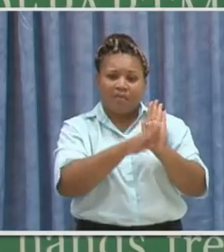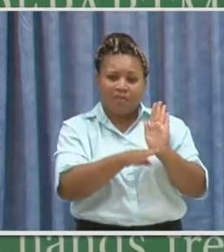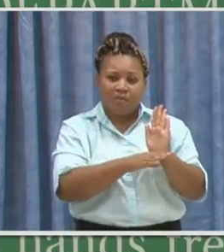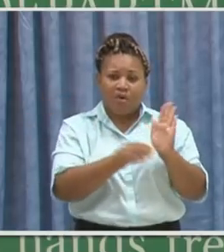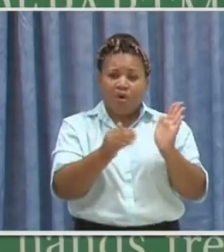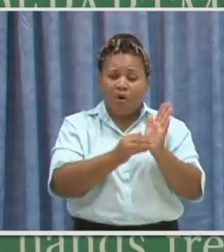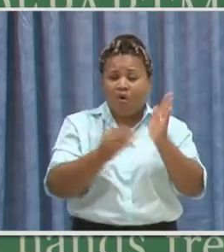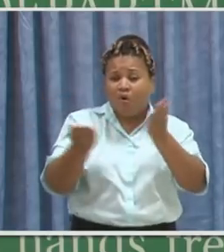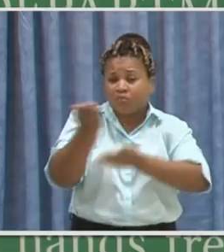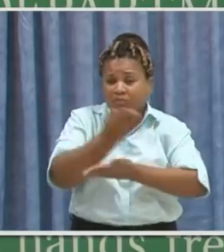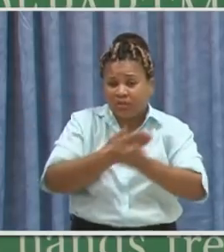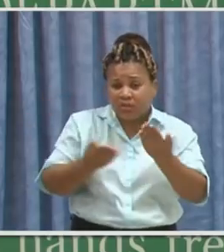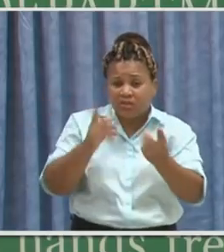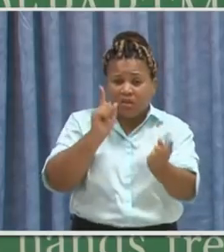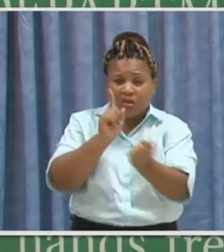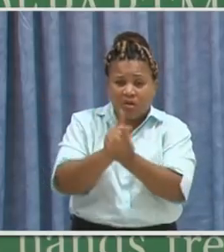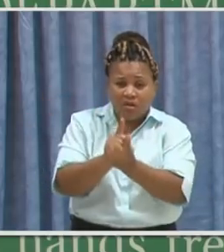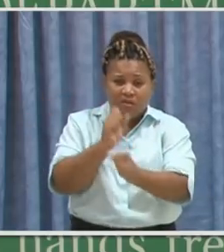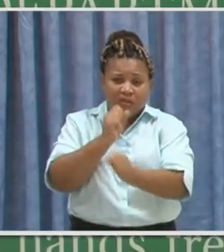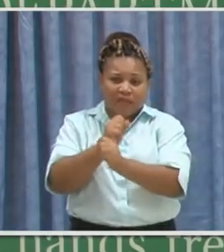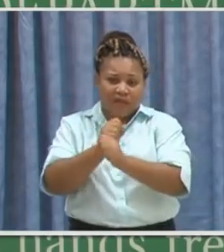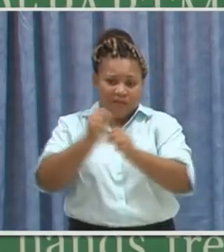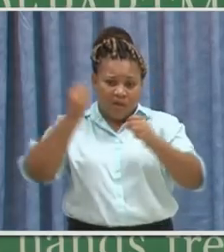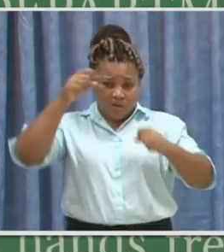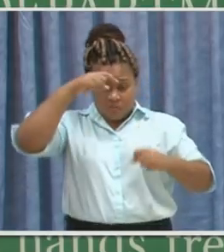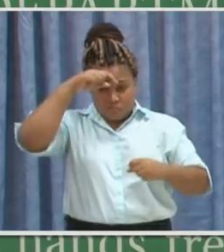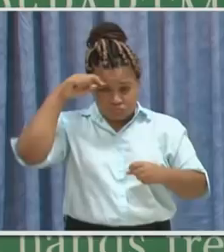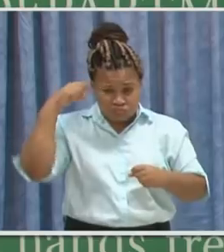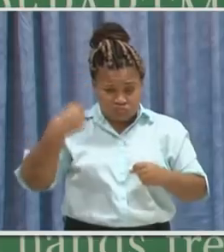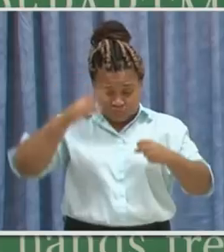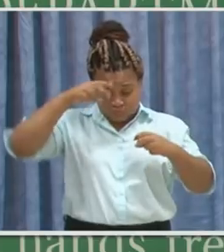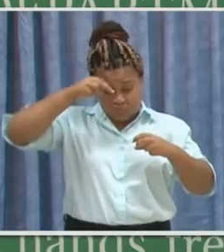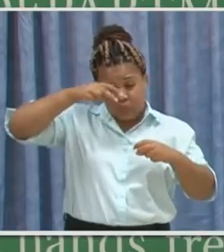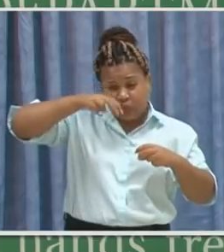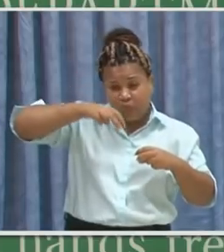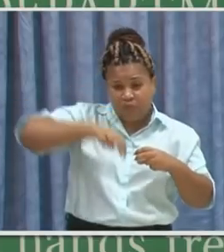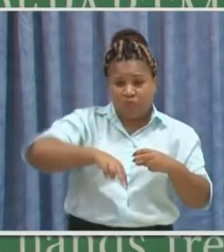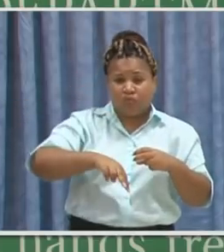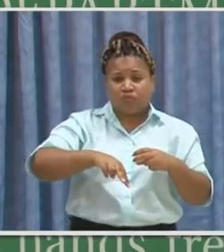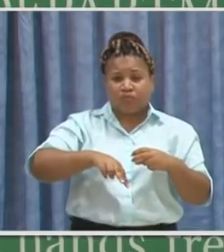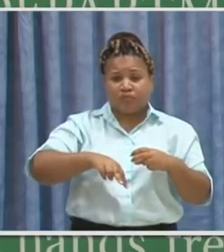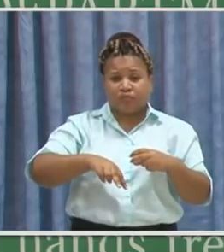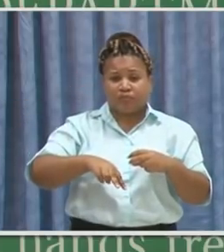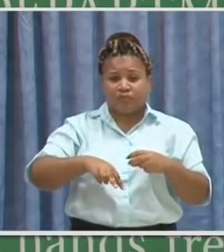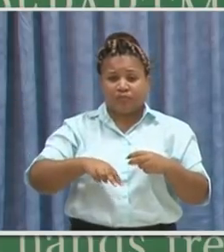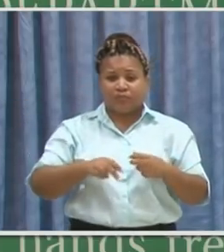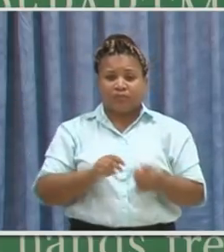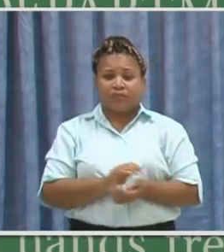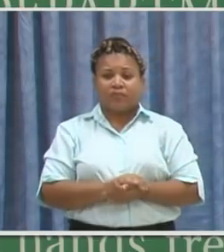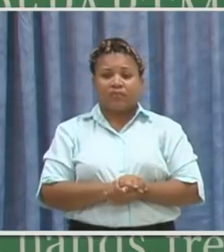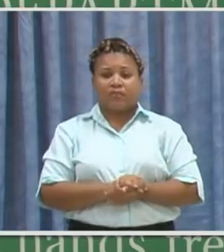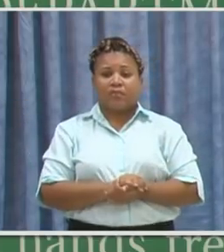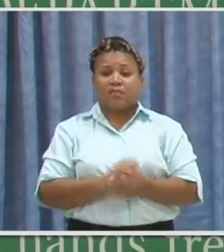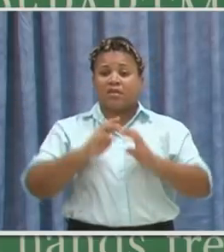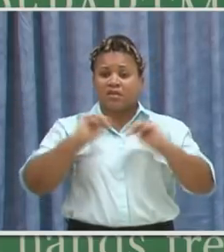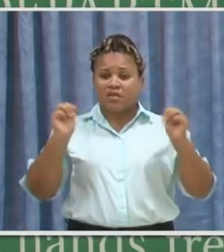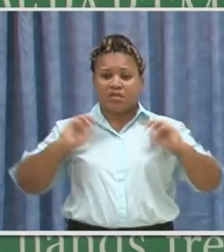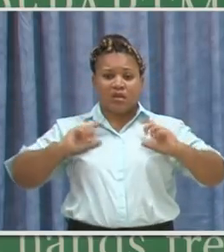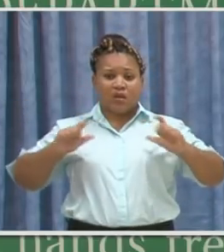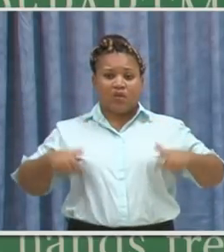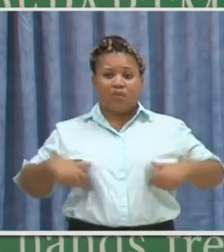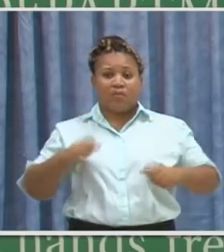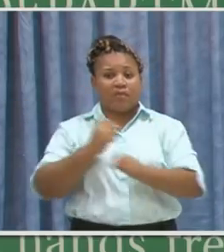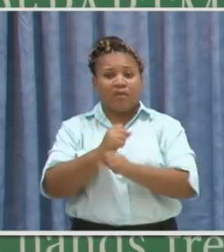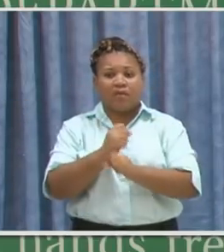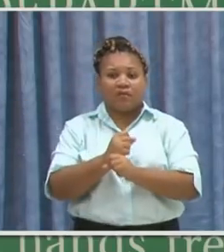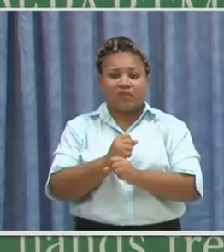fait et ministère de l'éducation lui comment il prend leadership il peut même capter ben l'école privée aussi tout que dans autres ben advice ben